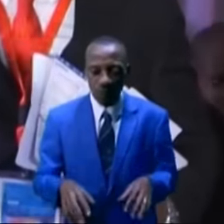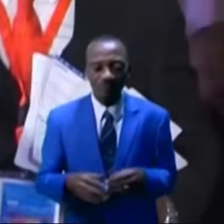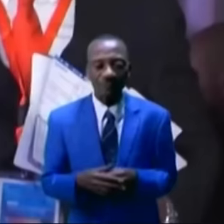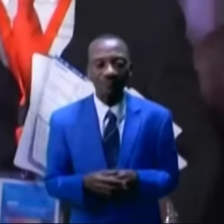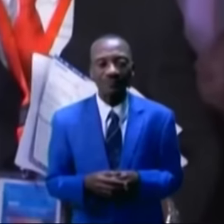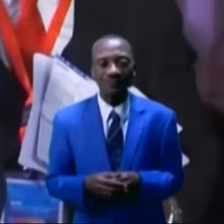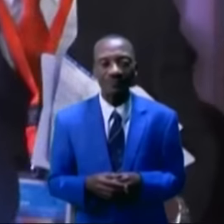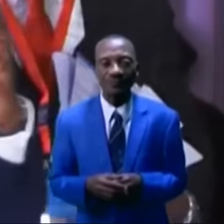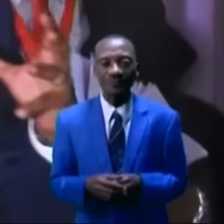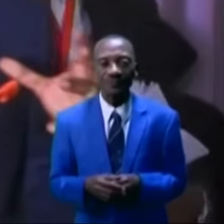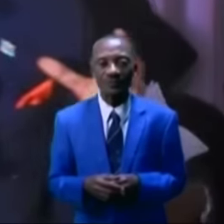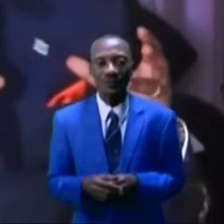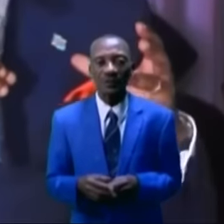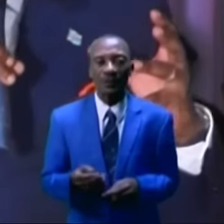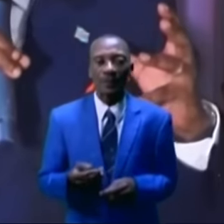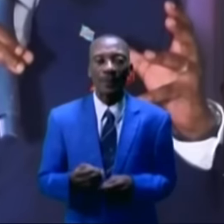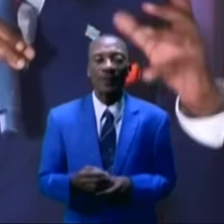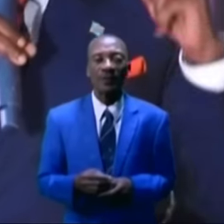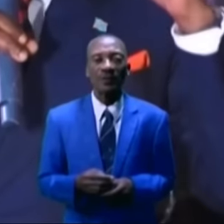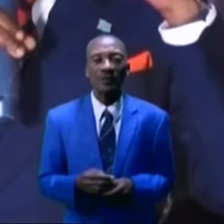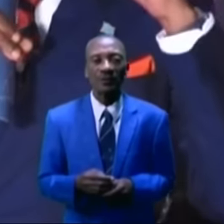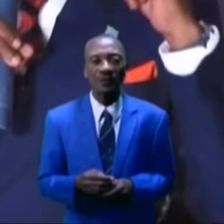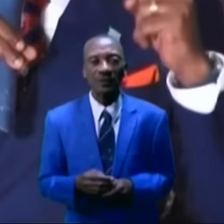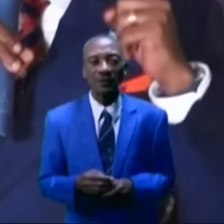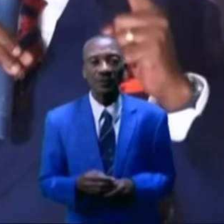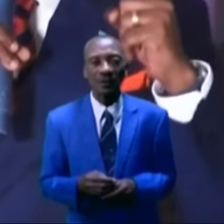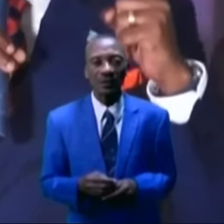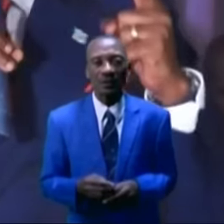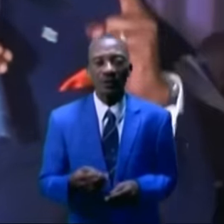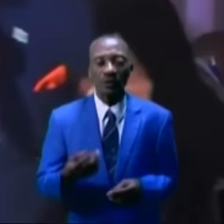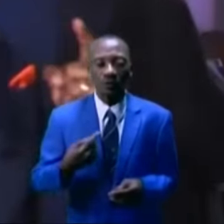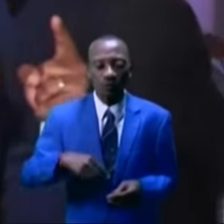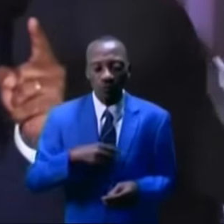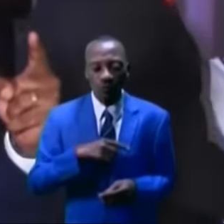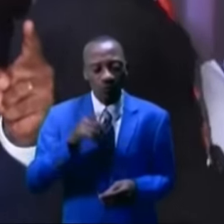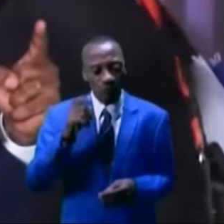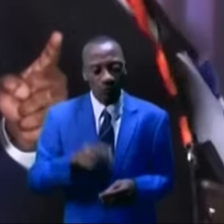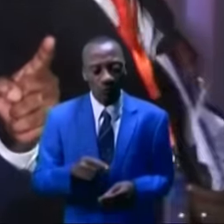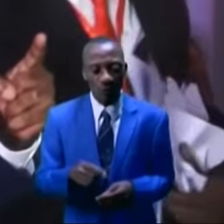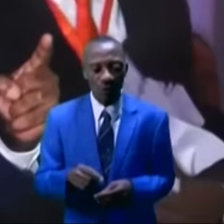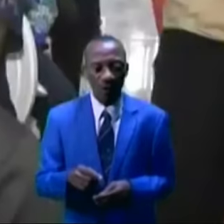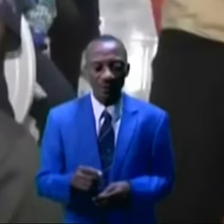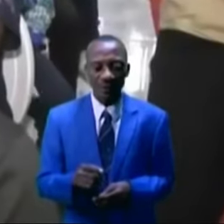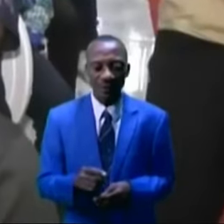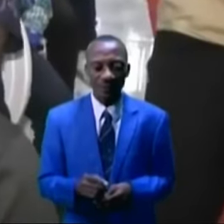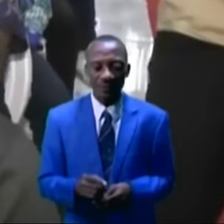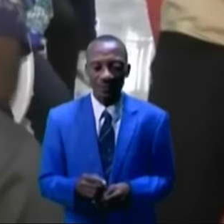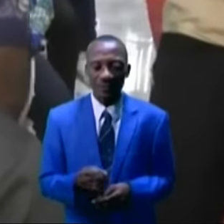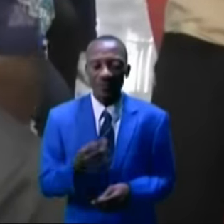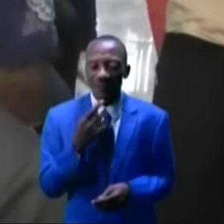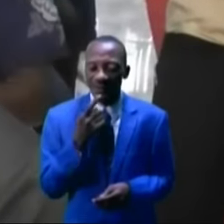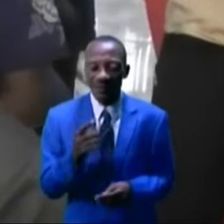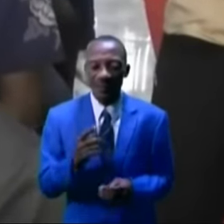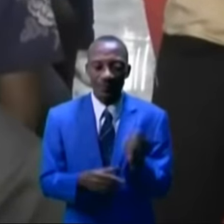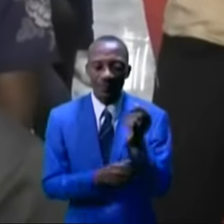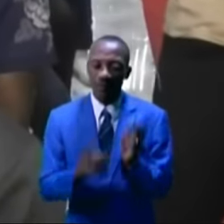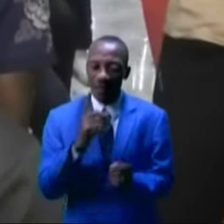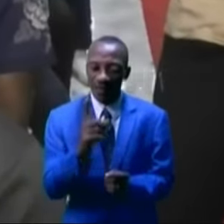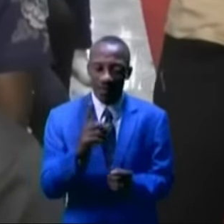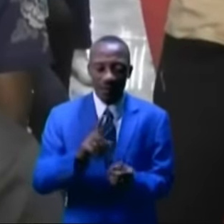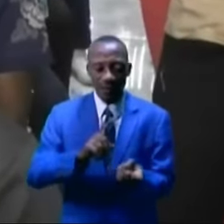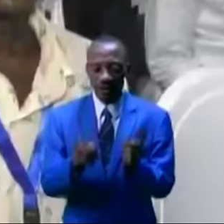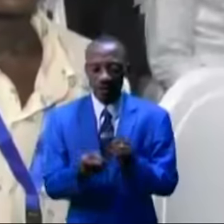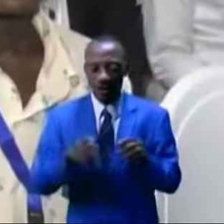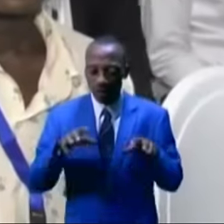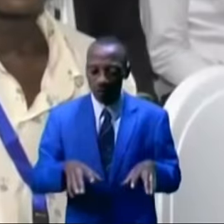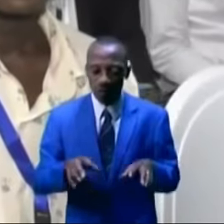notre tort, c'est de croire qu'un seul homme peut changer la République démocratique du Congo. C'est impossible. Il donne